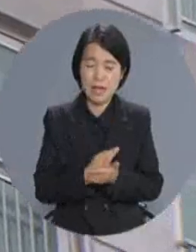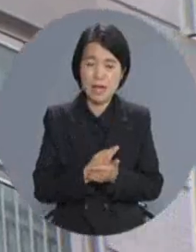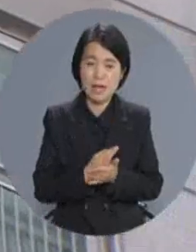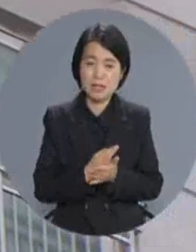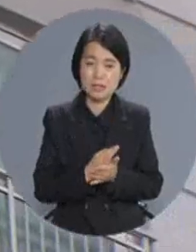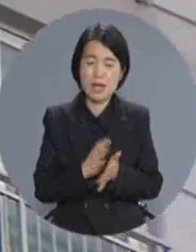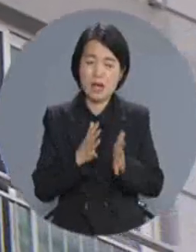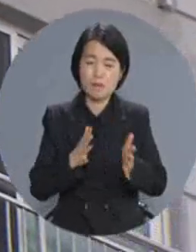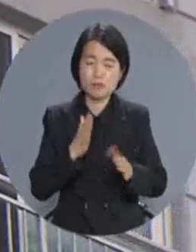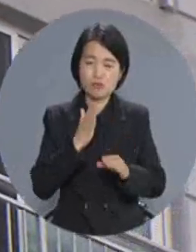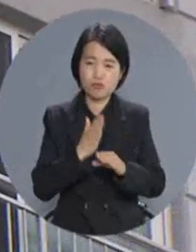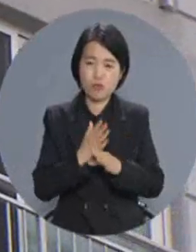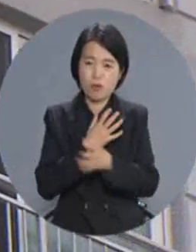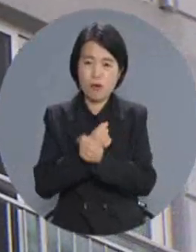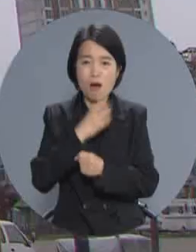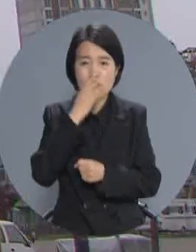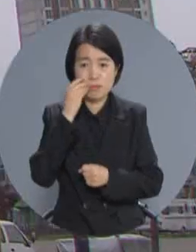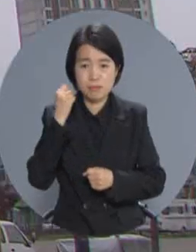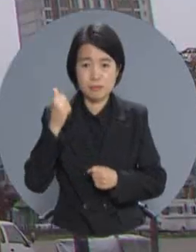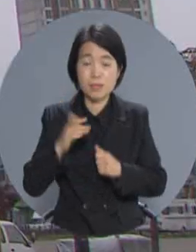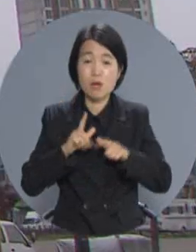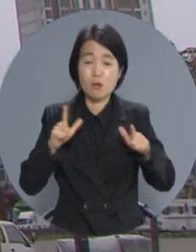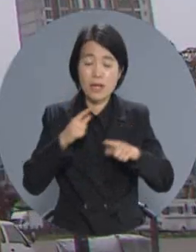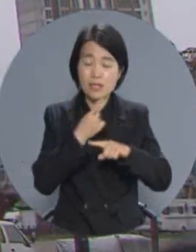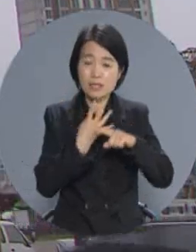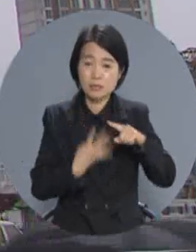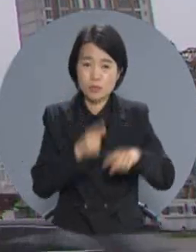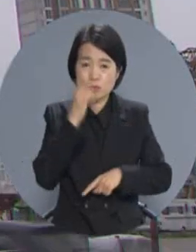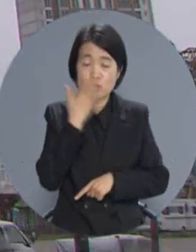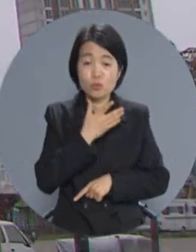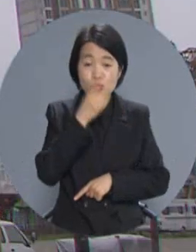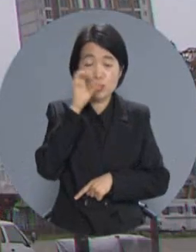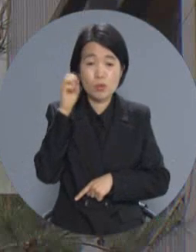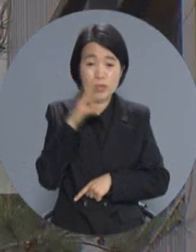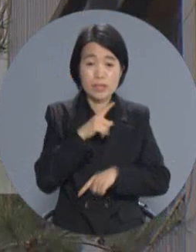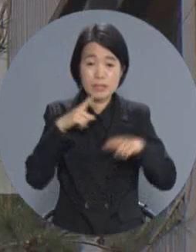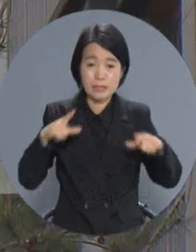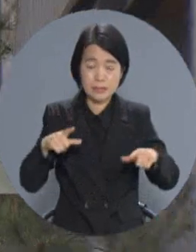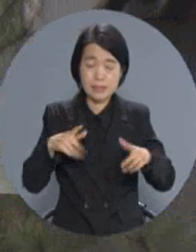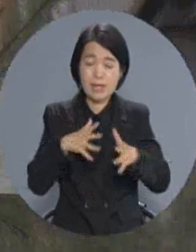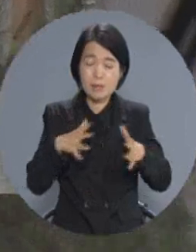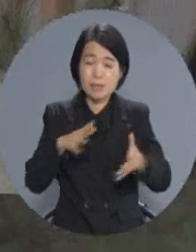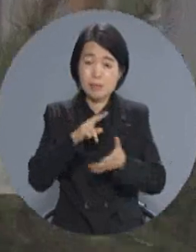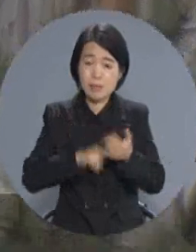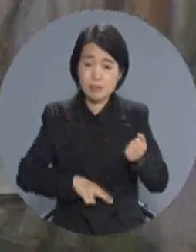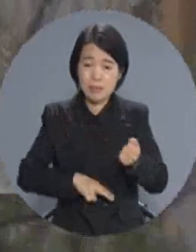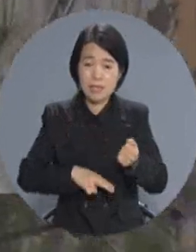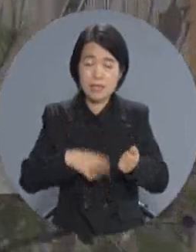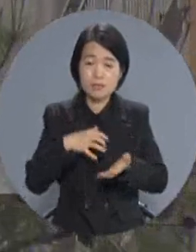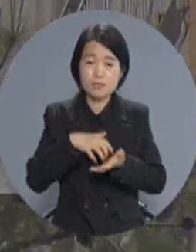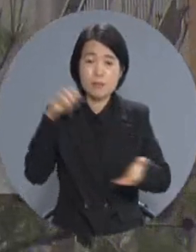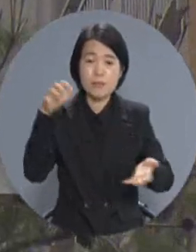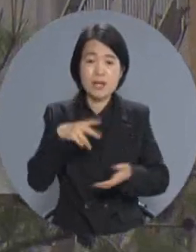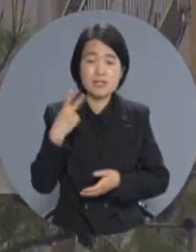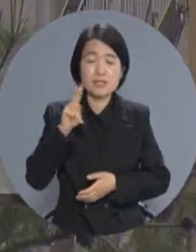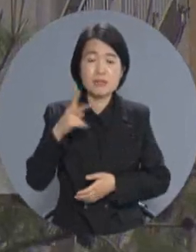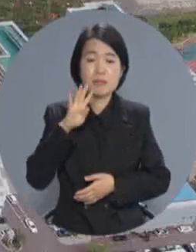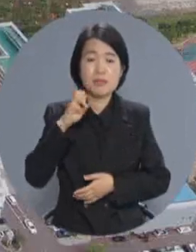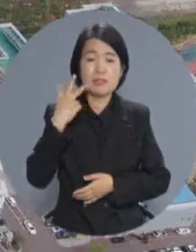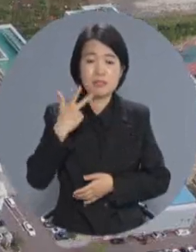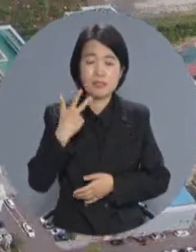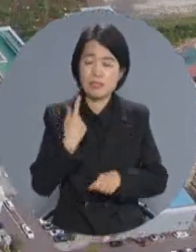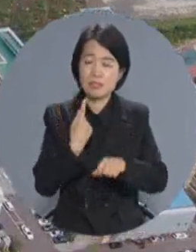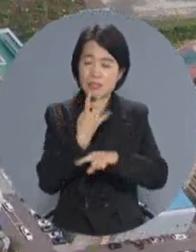위주로 거래가 활발했습니다. 올해 1분기 여수와 순천 광양의 아파트 매매 거래량은 2,247건.